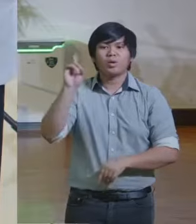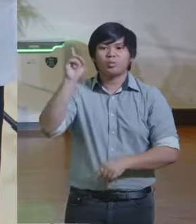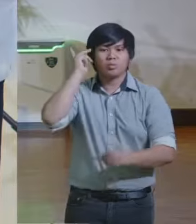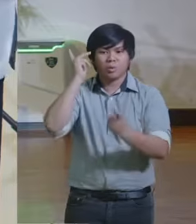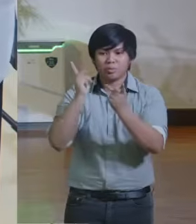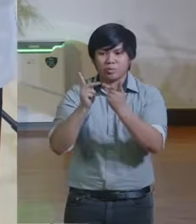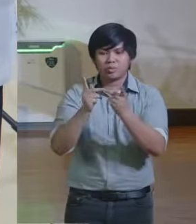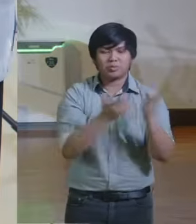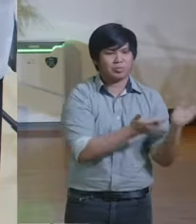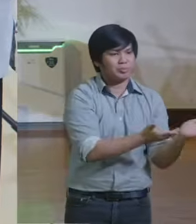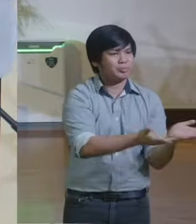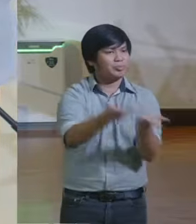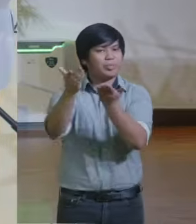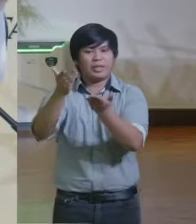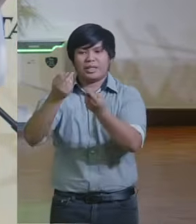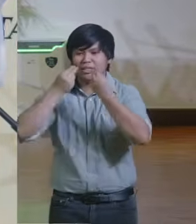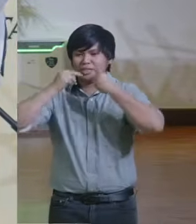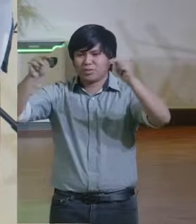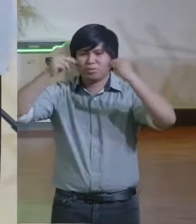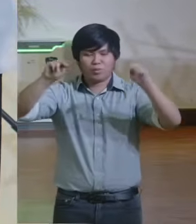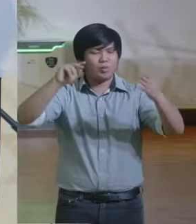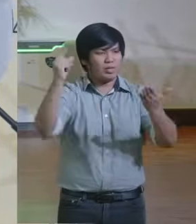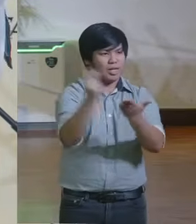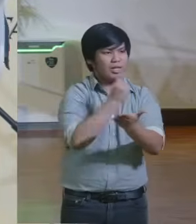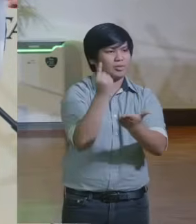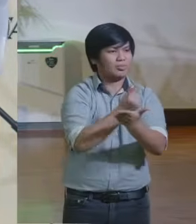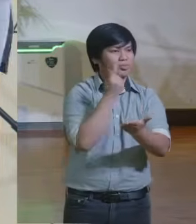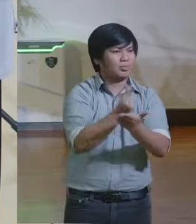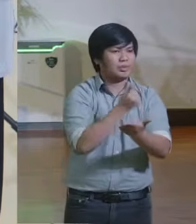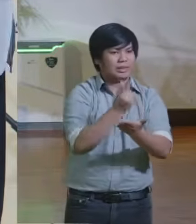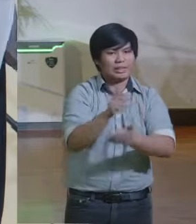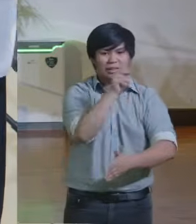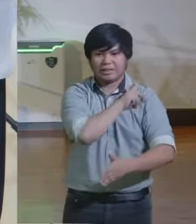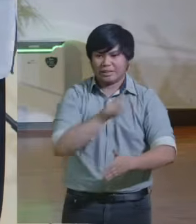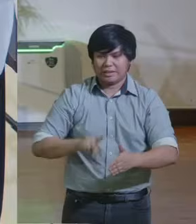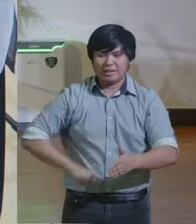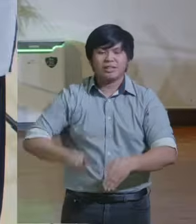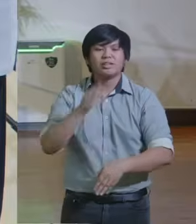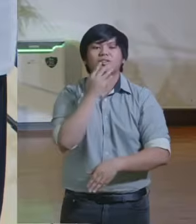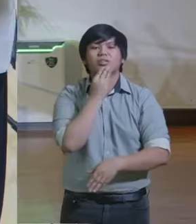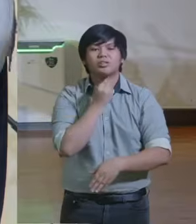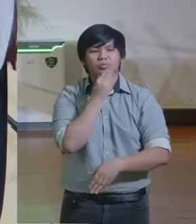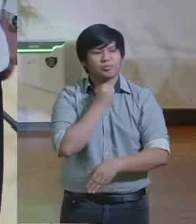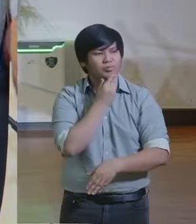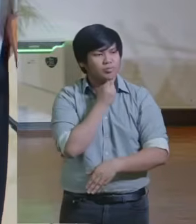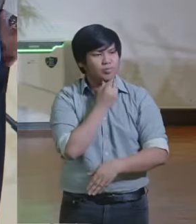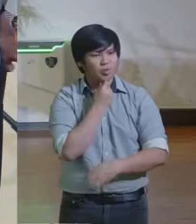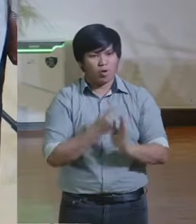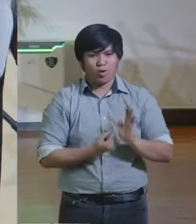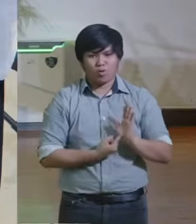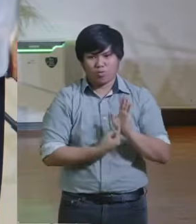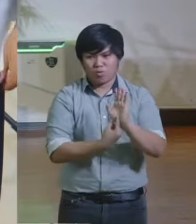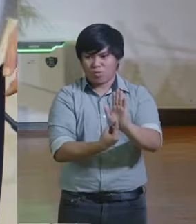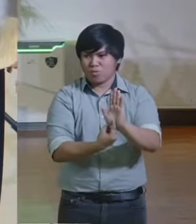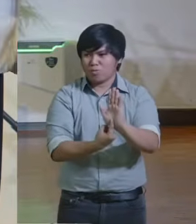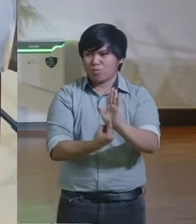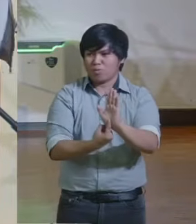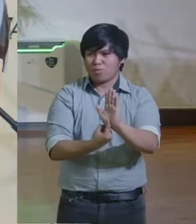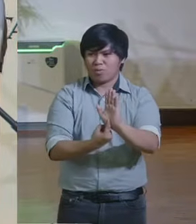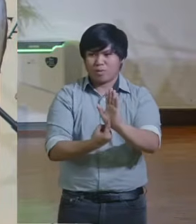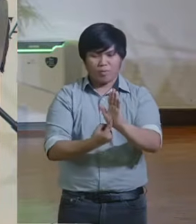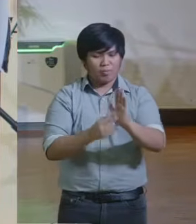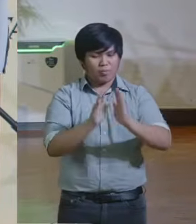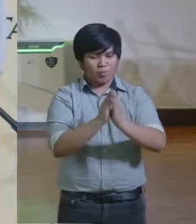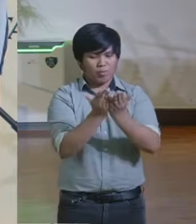name before the Gentiles and kings and the children of Israel." At makikita natin sa buong Book of